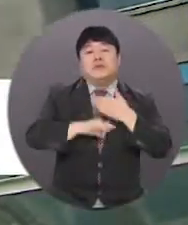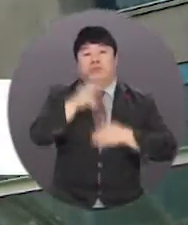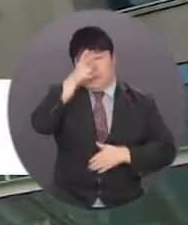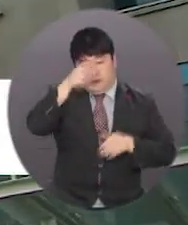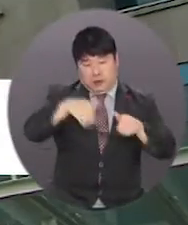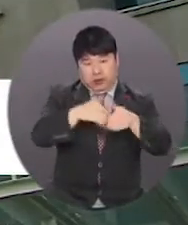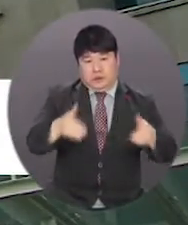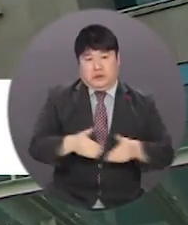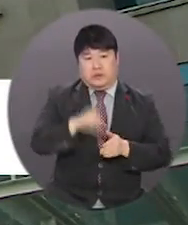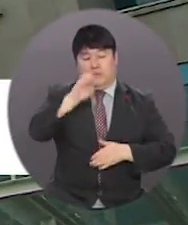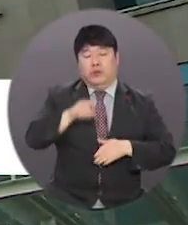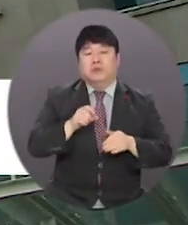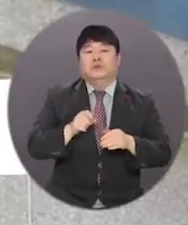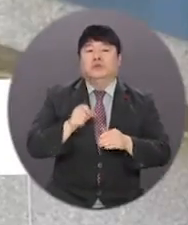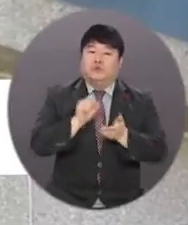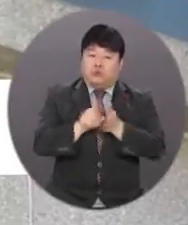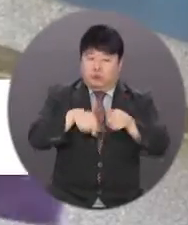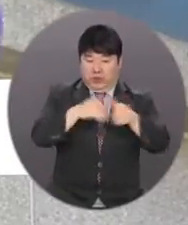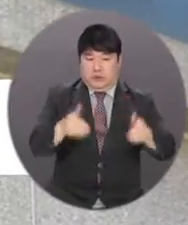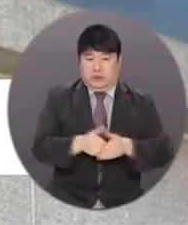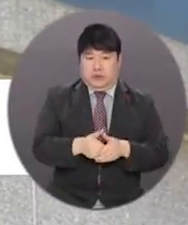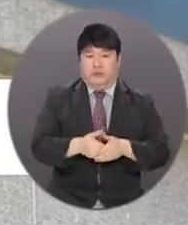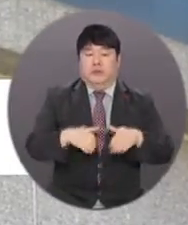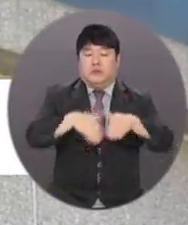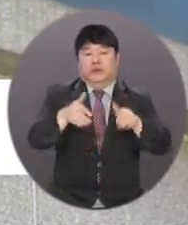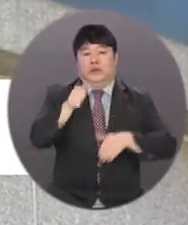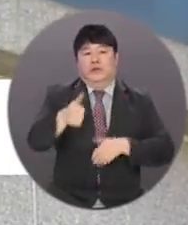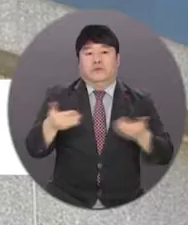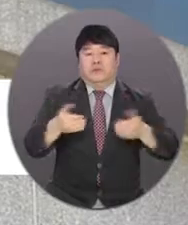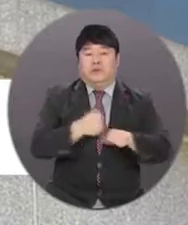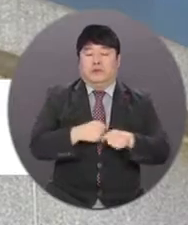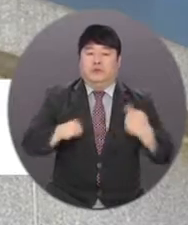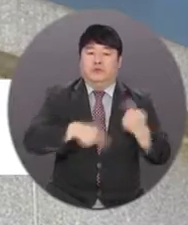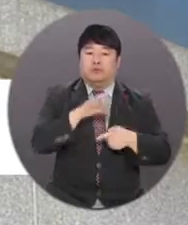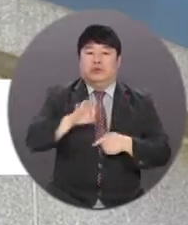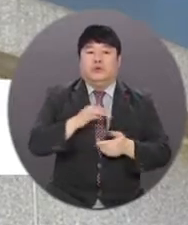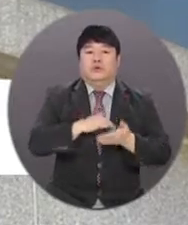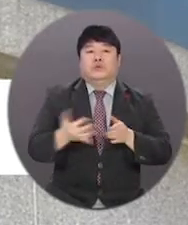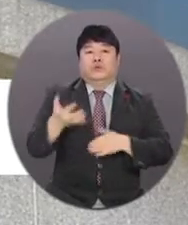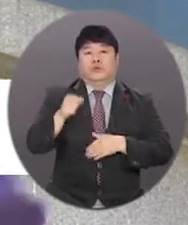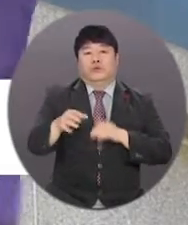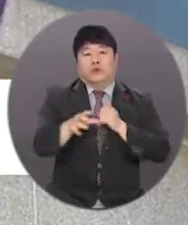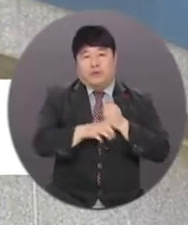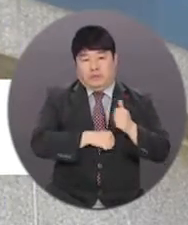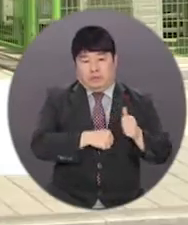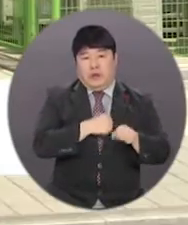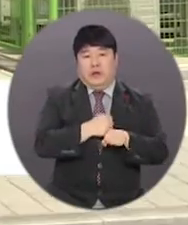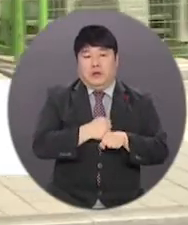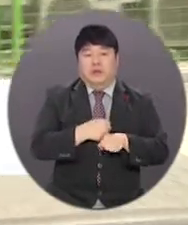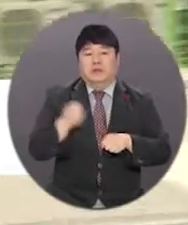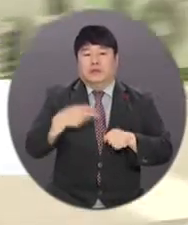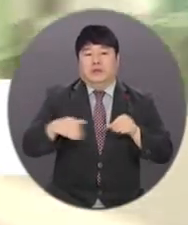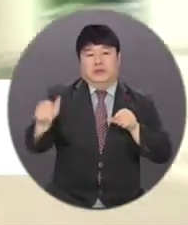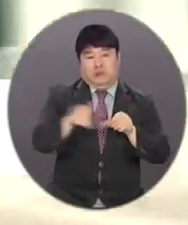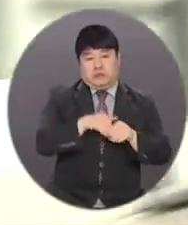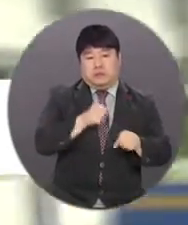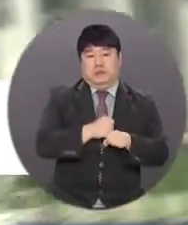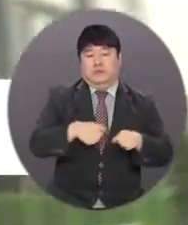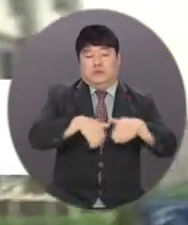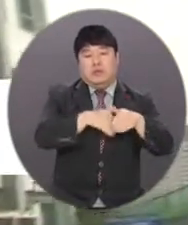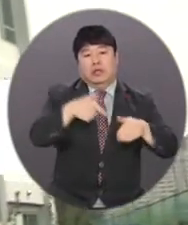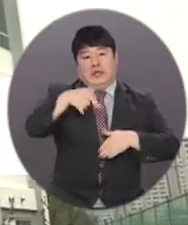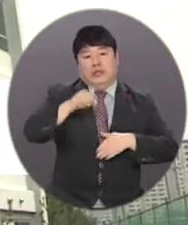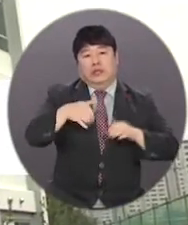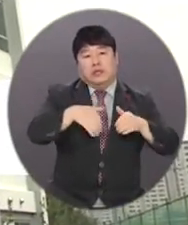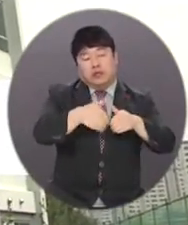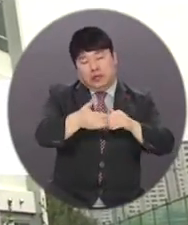광주서부경찰서는 광주FC 단장으로 재직할 당시 운영비 수억 원을 빼돌렸다가 재입금한 혐의로 기전 단장과